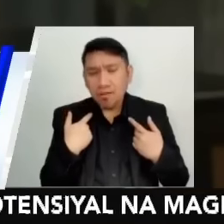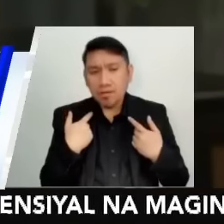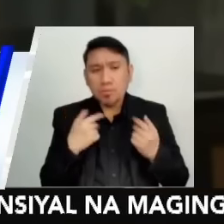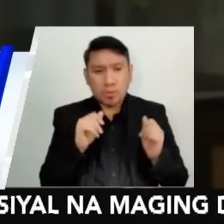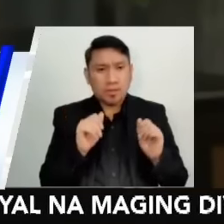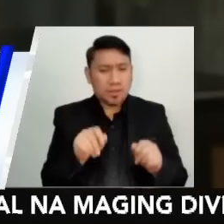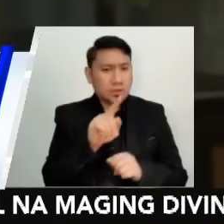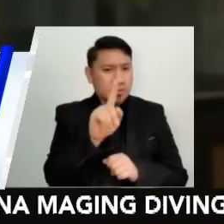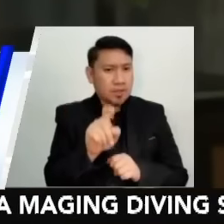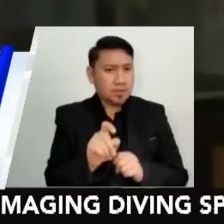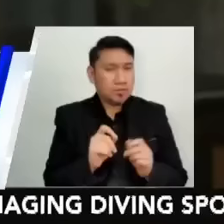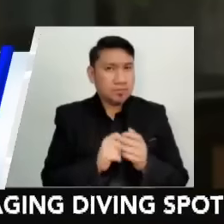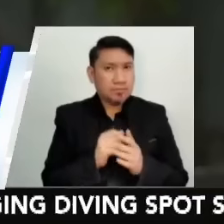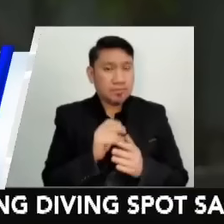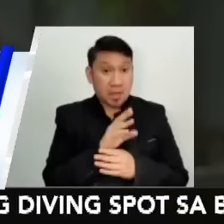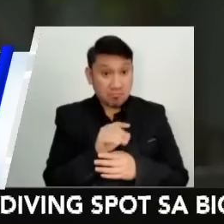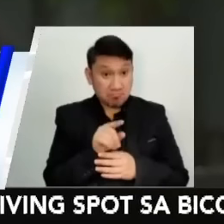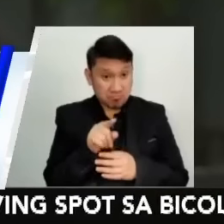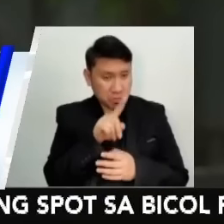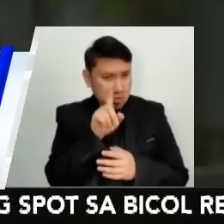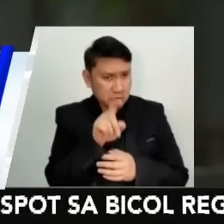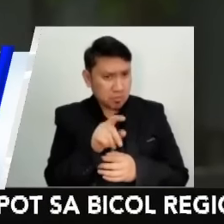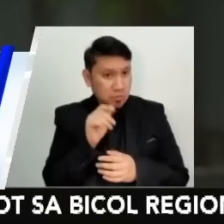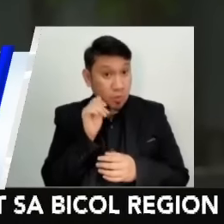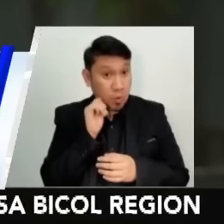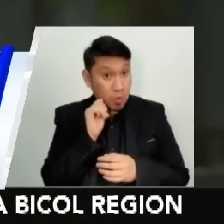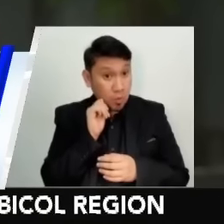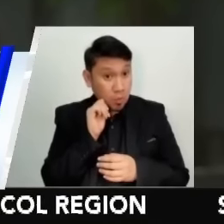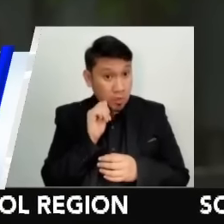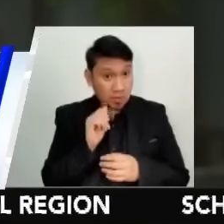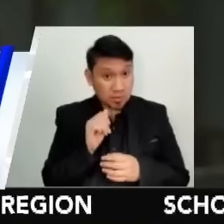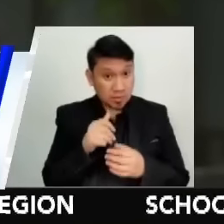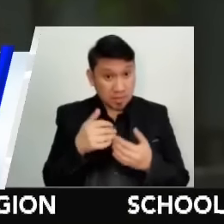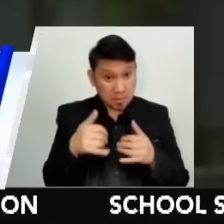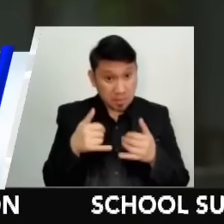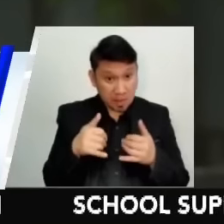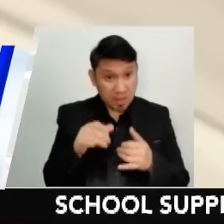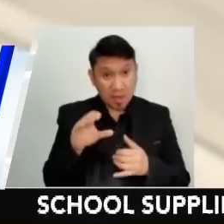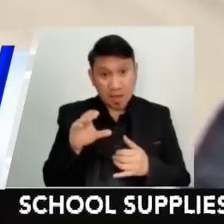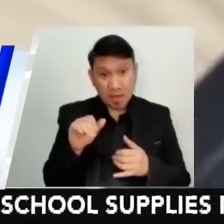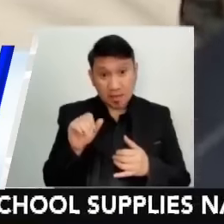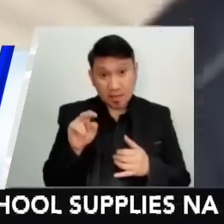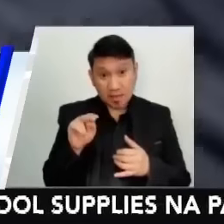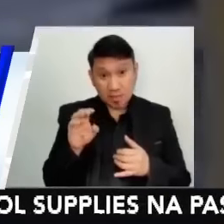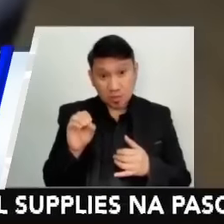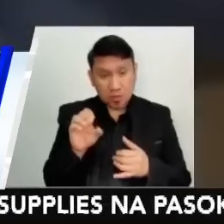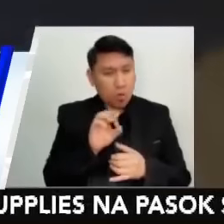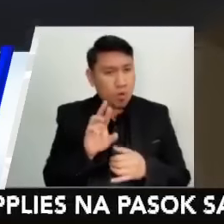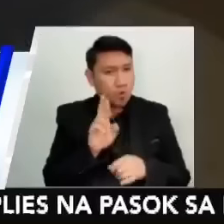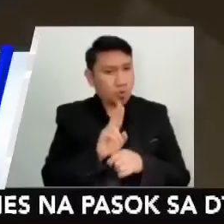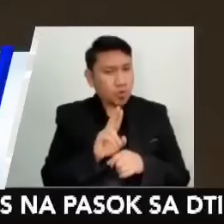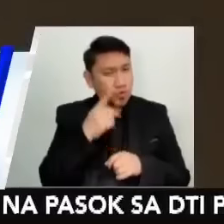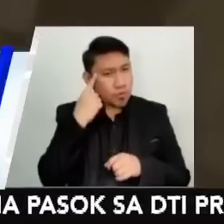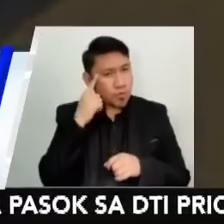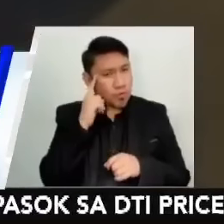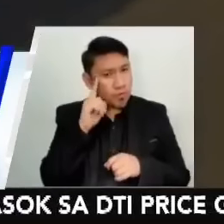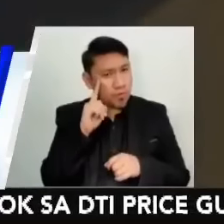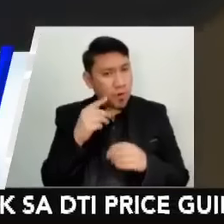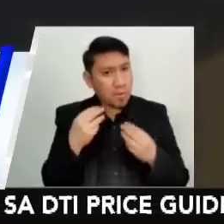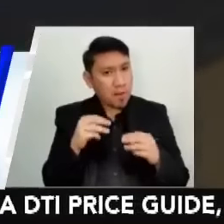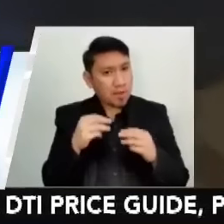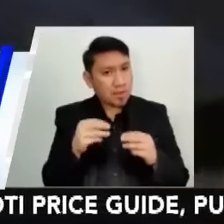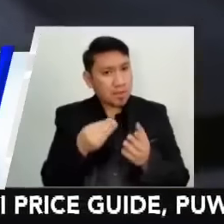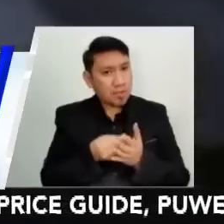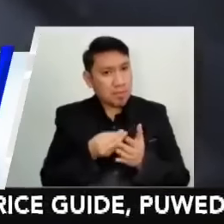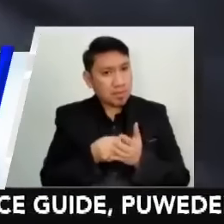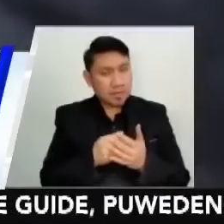Madalas ba siya naglalaro sa mga casino na yon? Ginagamit niya yung casino for money laundering. Maraming nakuhang financial documents dahil